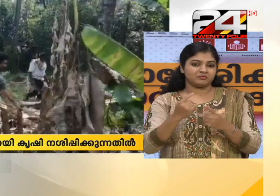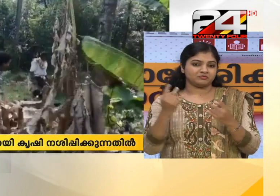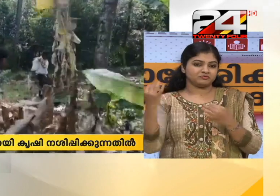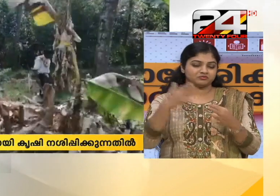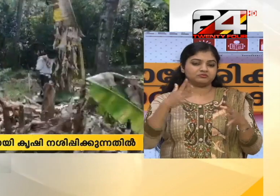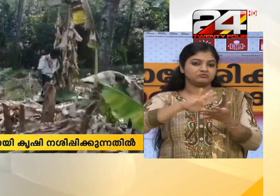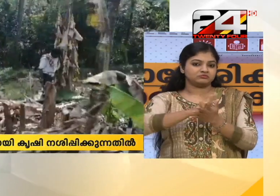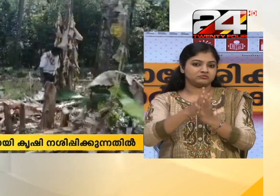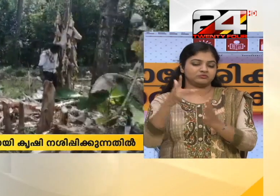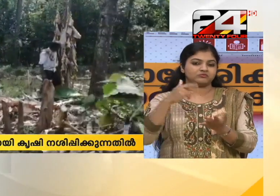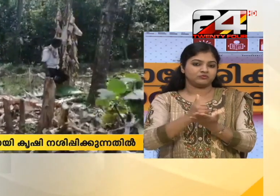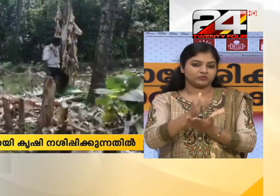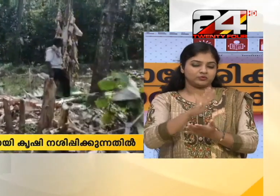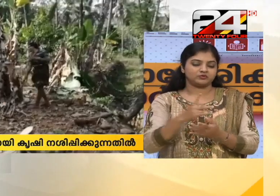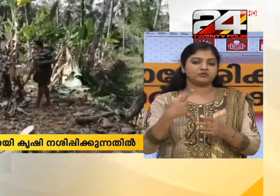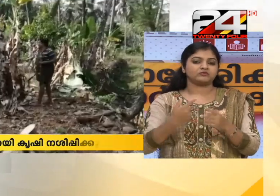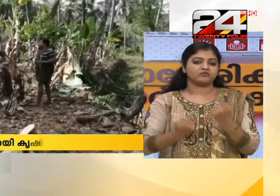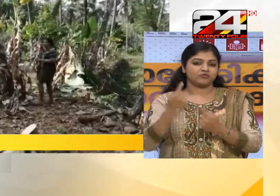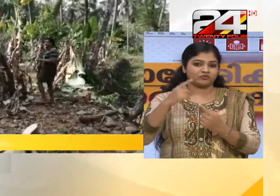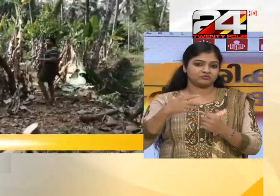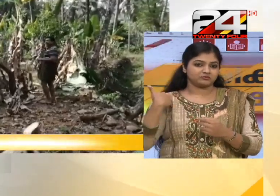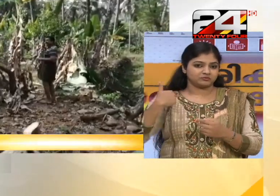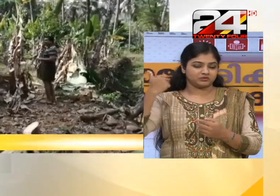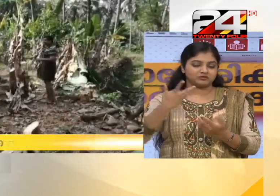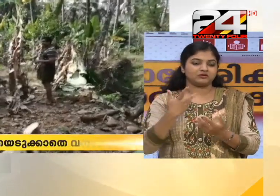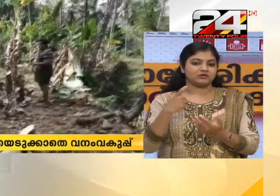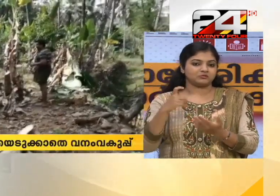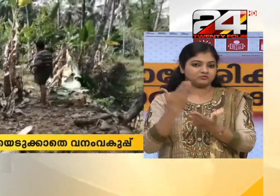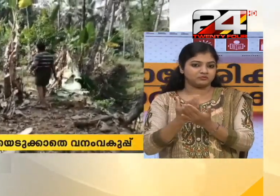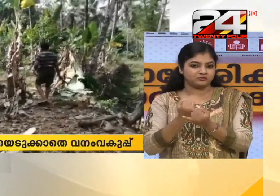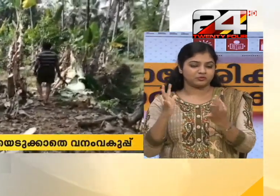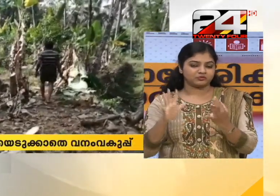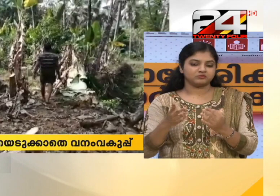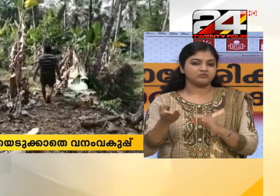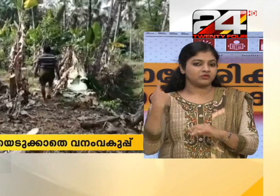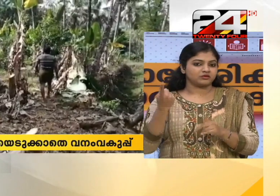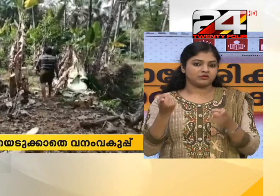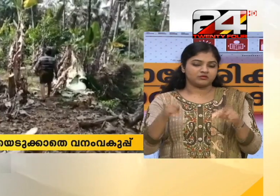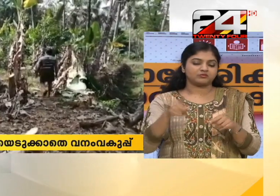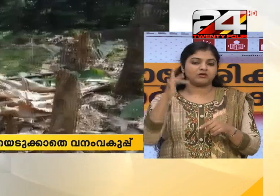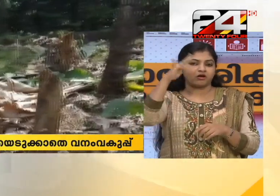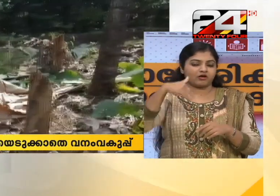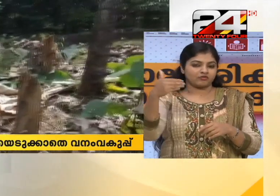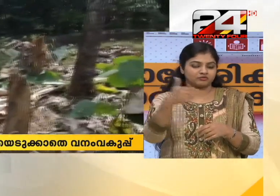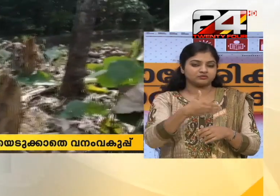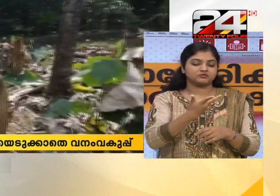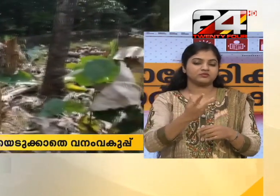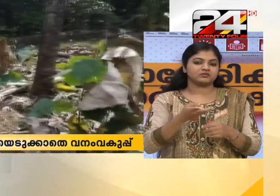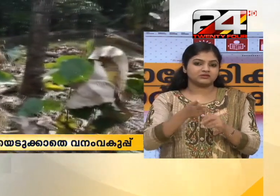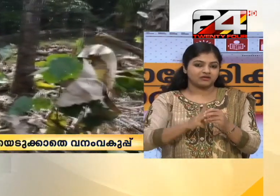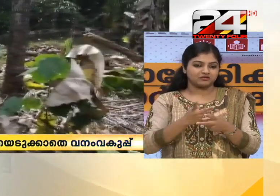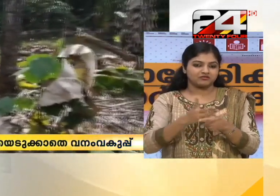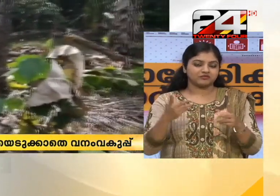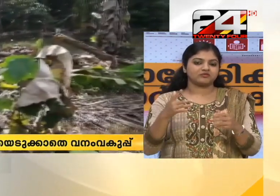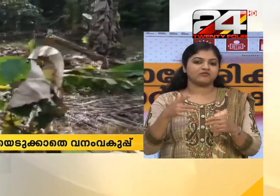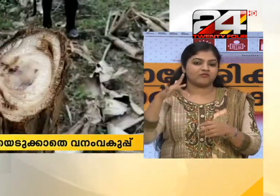പലതവണ വനം വകുപ്പിന് പരാതി നൽകിയെങ്കിലും ഫലമുണ്ടായില്ല. കഴിഞ്ഞ ദിവസവും കാട്ടാനകളെത്തി. തോമസിന്റെ ജാതിത്തോട്ടവും തെങ്ങുകളും